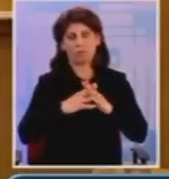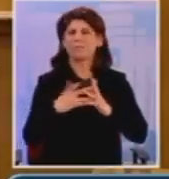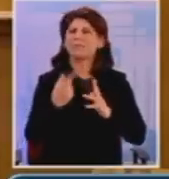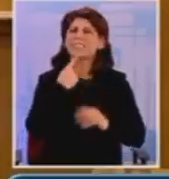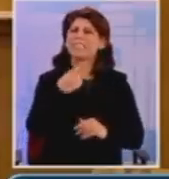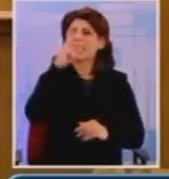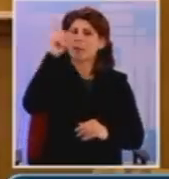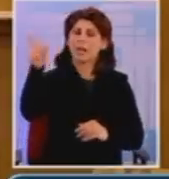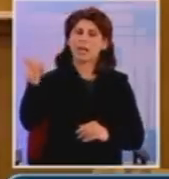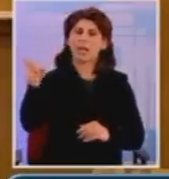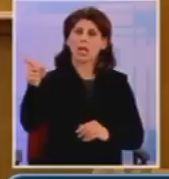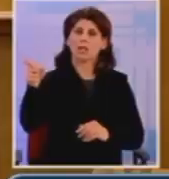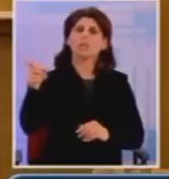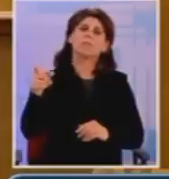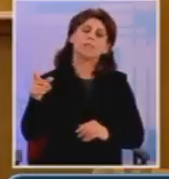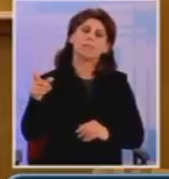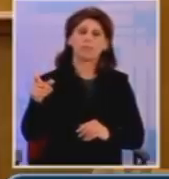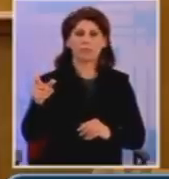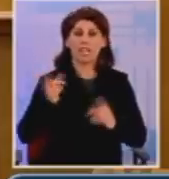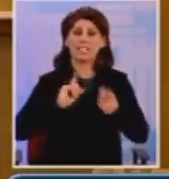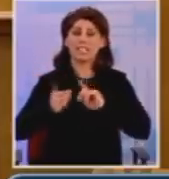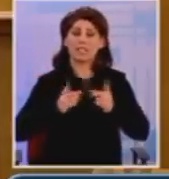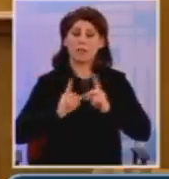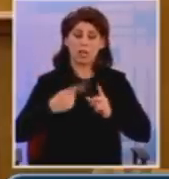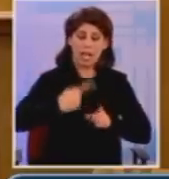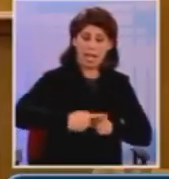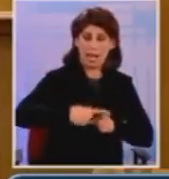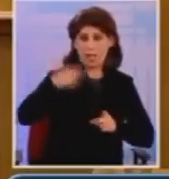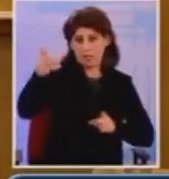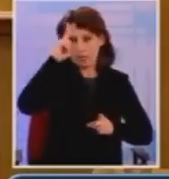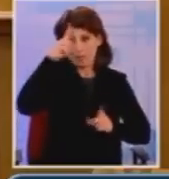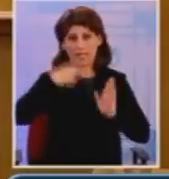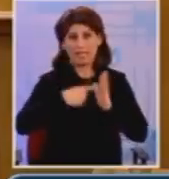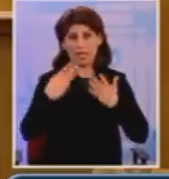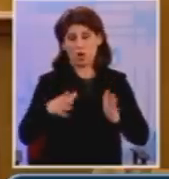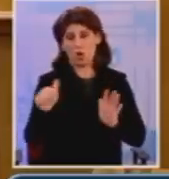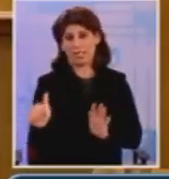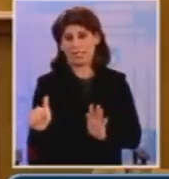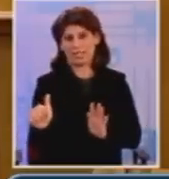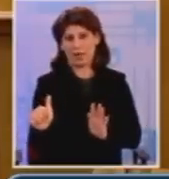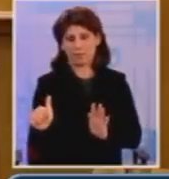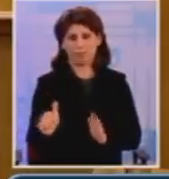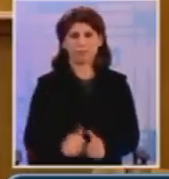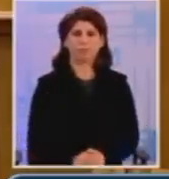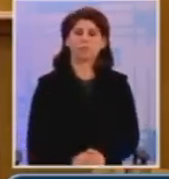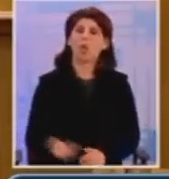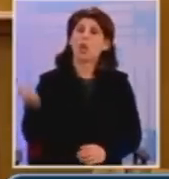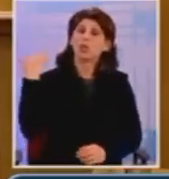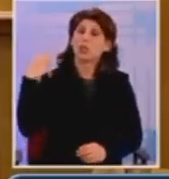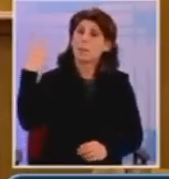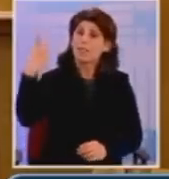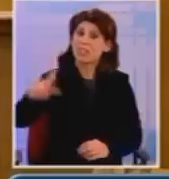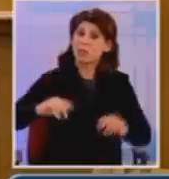επικαλείται την διμερή μας συμφωνία του 1960. Τότε που με δική